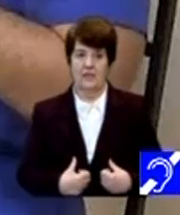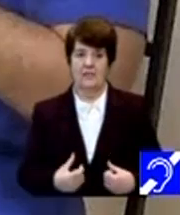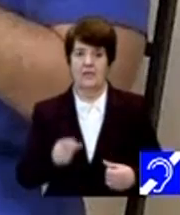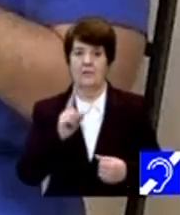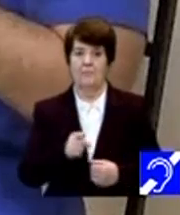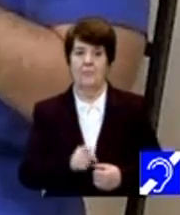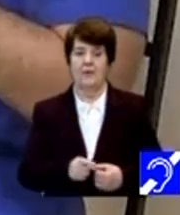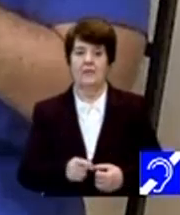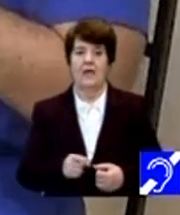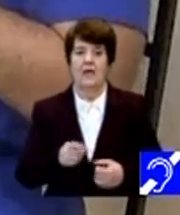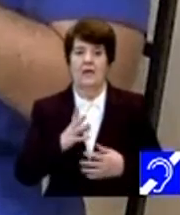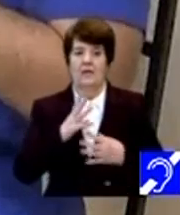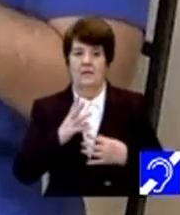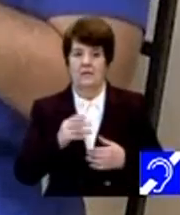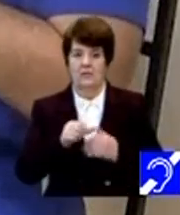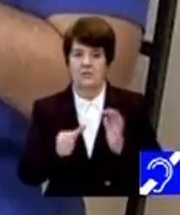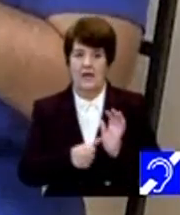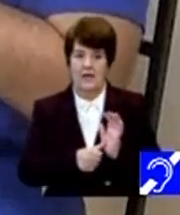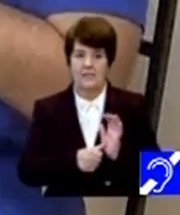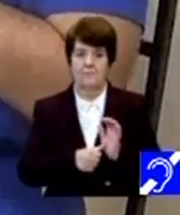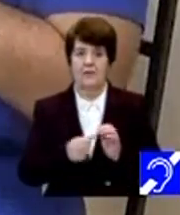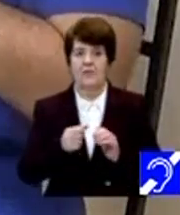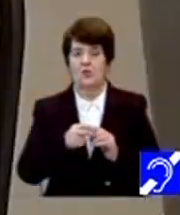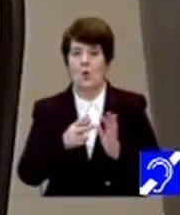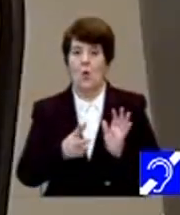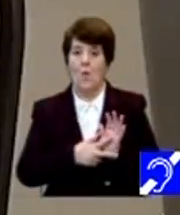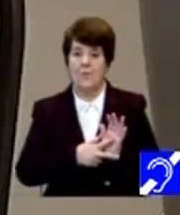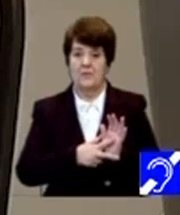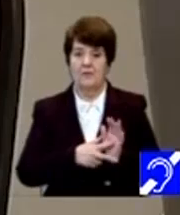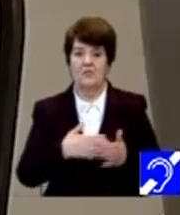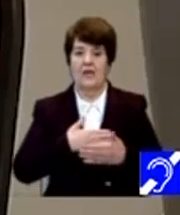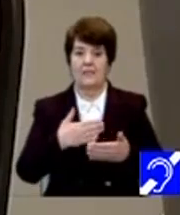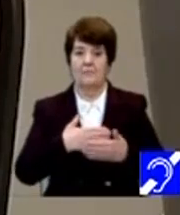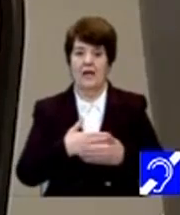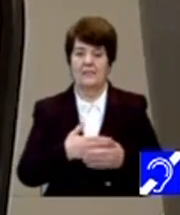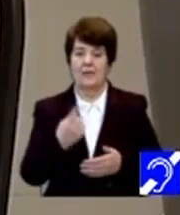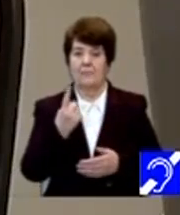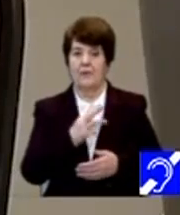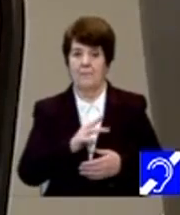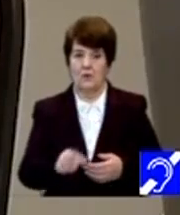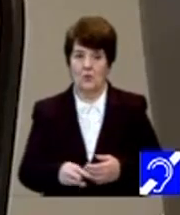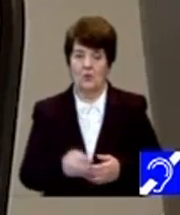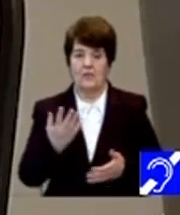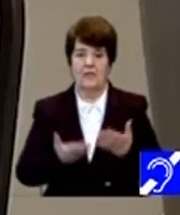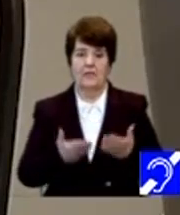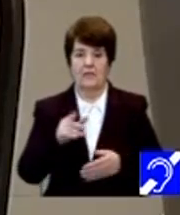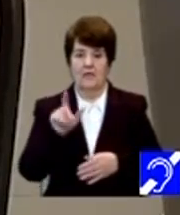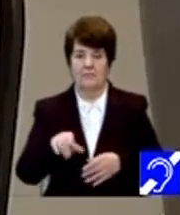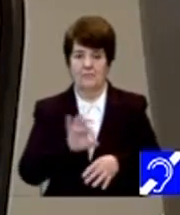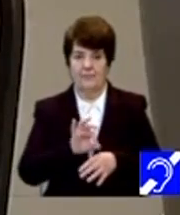liniștit până ajungem la frecvența de respirație 16-18 respirații pe minut. Pacientul care a suportat